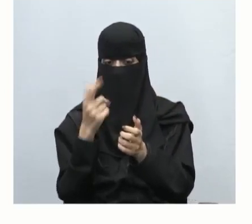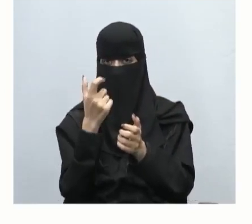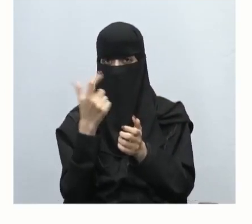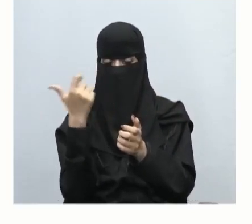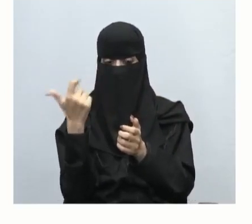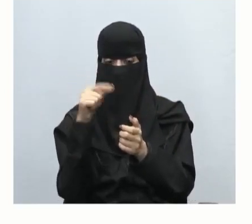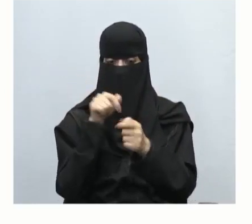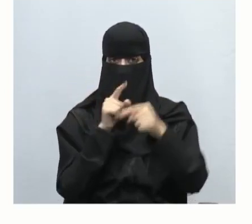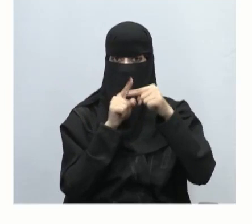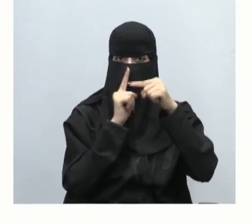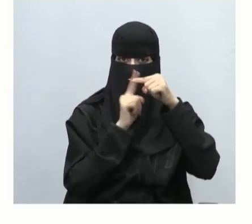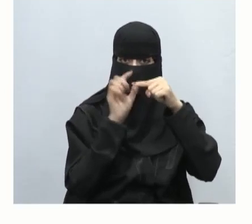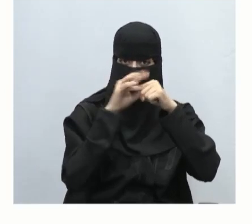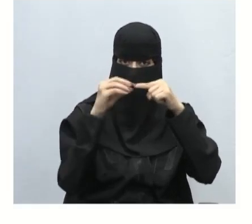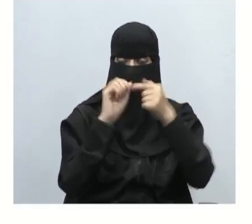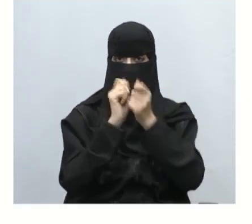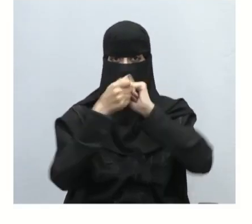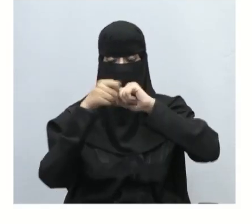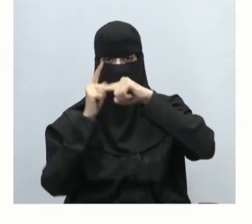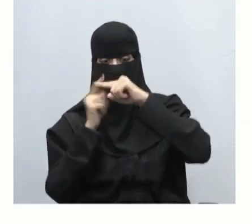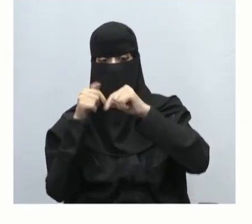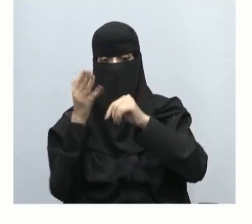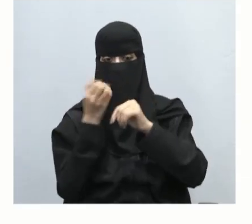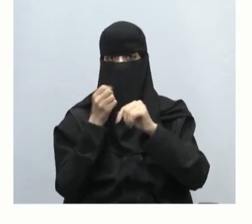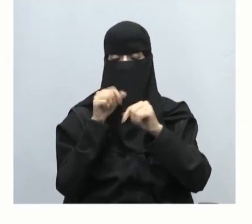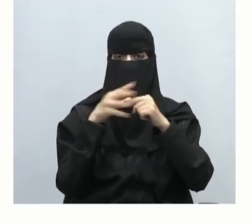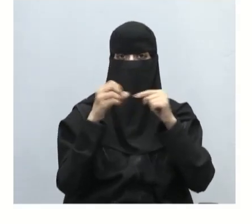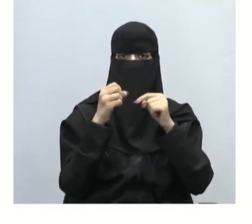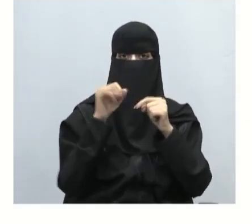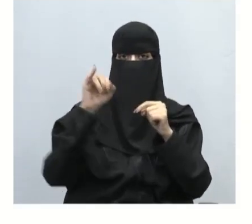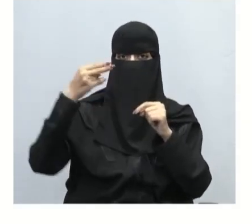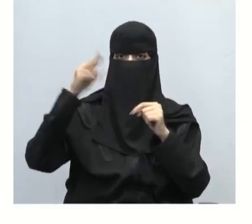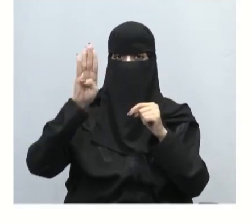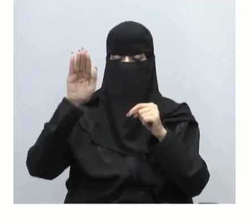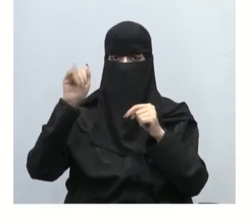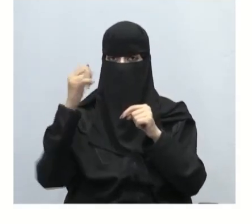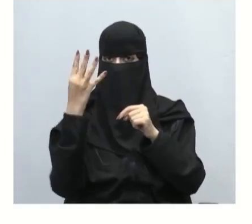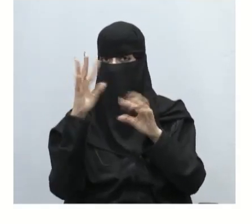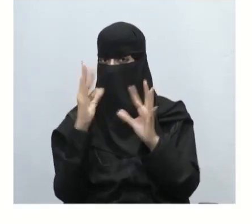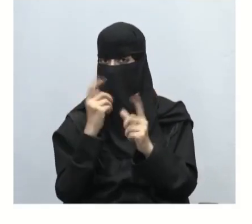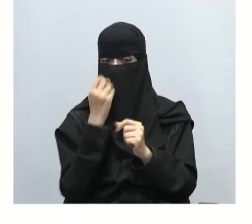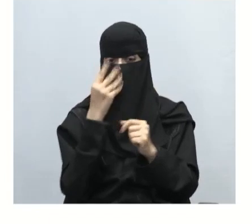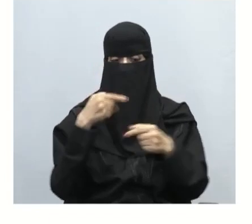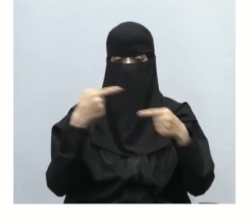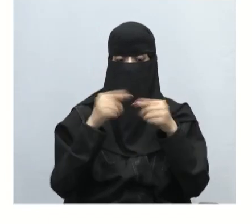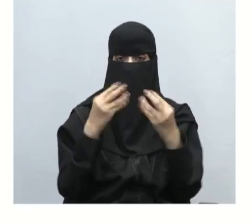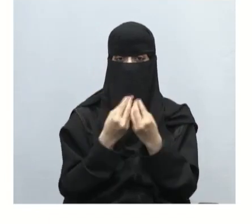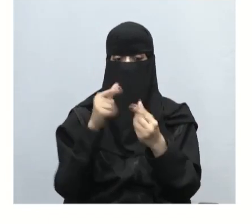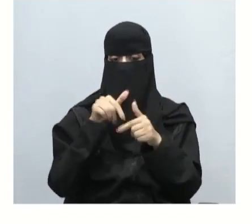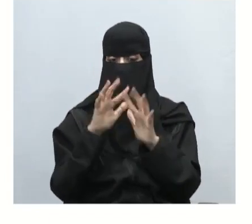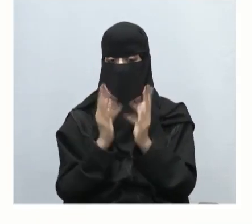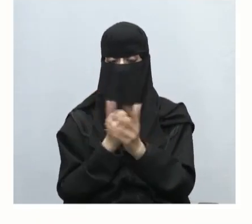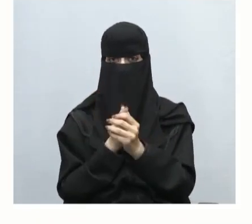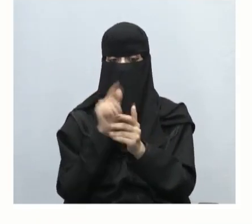3776 مضافا اليها ماذا مضافا اليها 4 ما هو ناتج الجمع